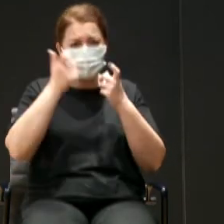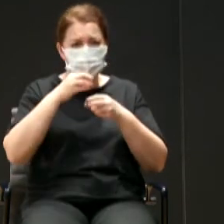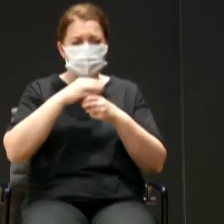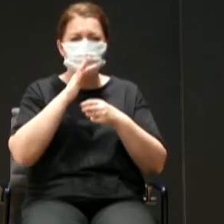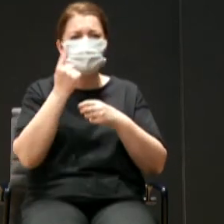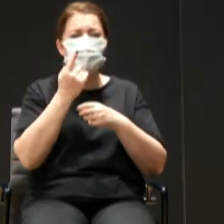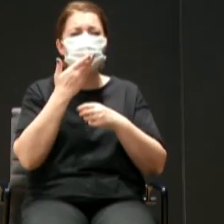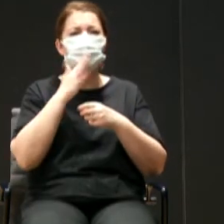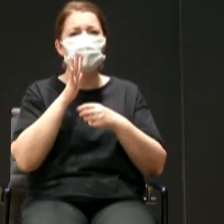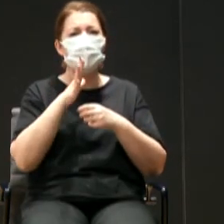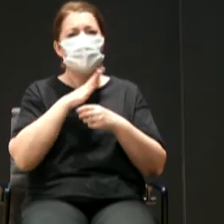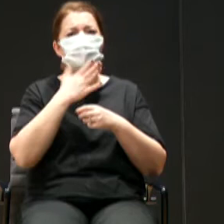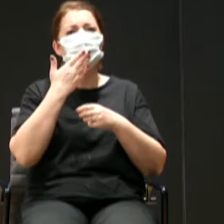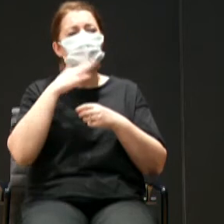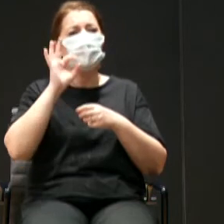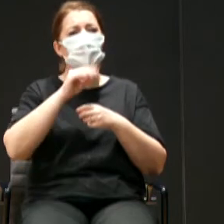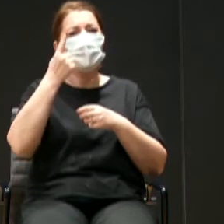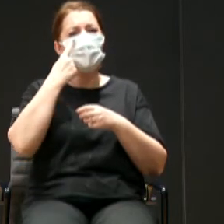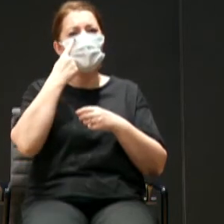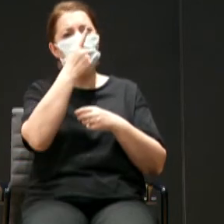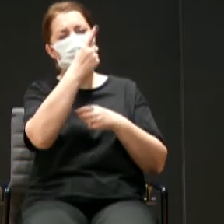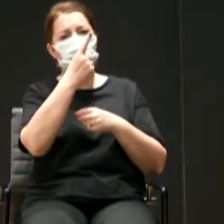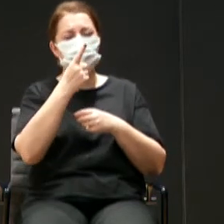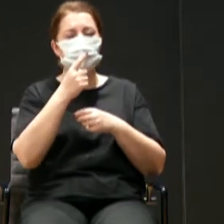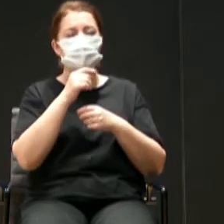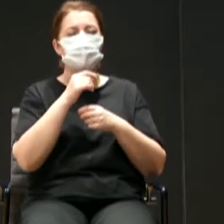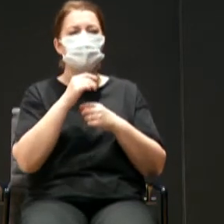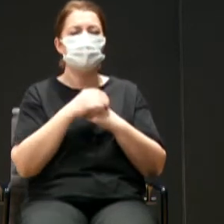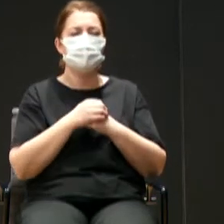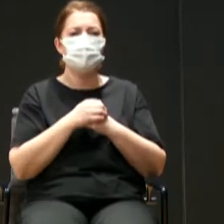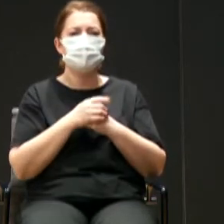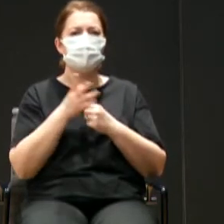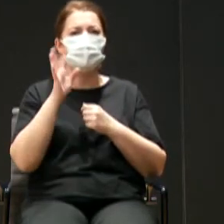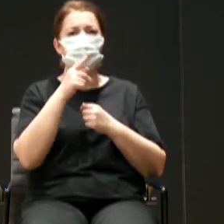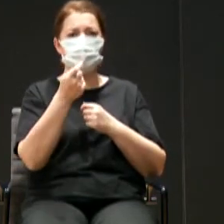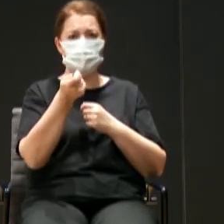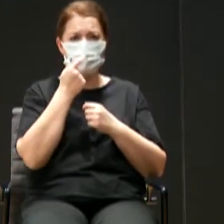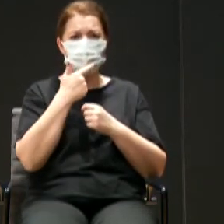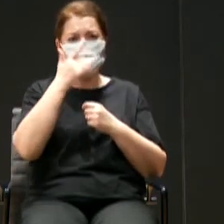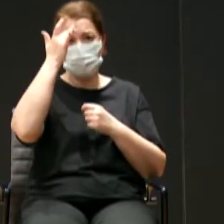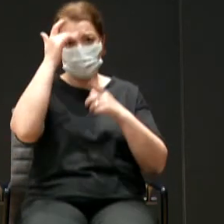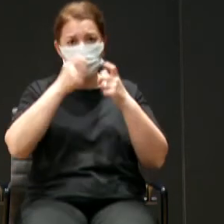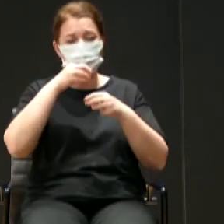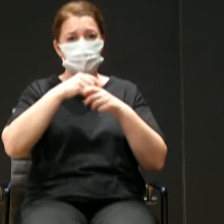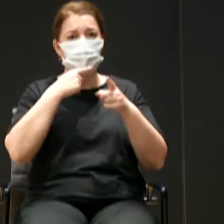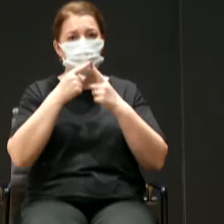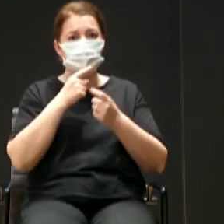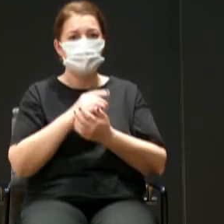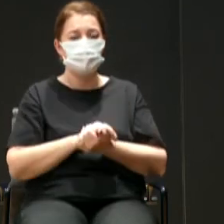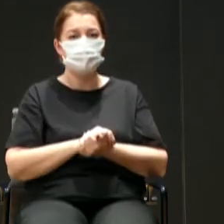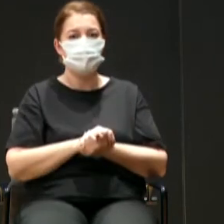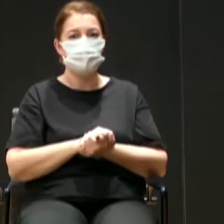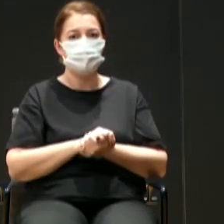şey yok. Varsa yoksa hükümet. Ondan sonra bana diyorsun ki konu farklı yerlere gidiyor. Beylikdüzü'nü konuşun. Evet.